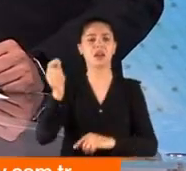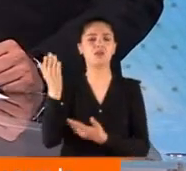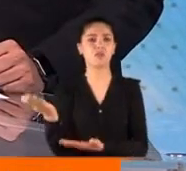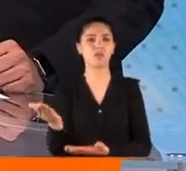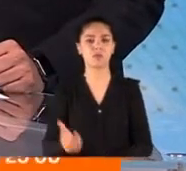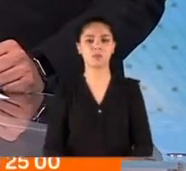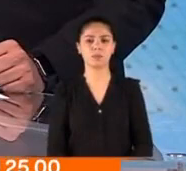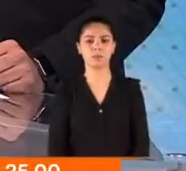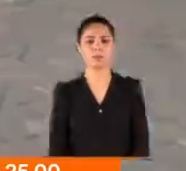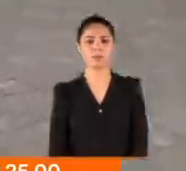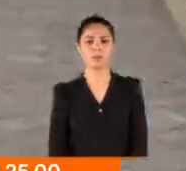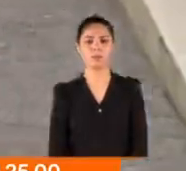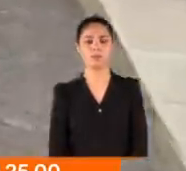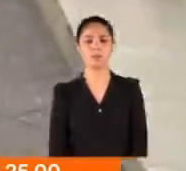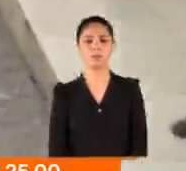basmıştı.